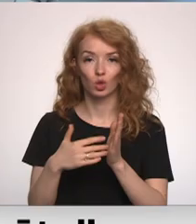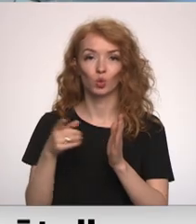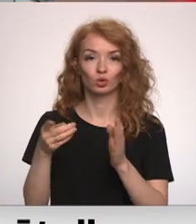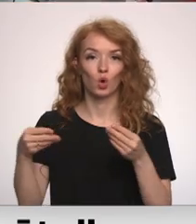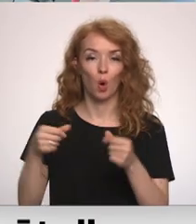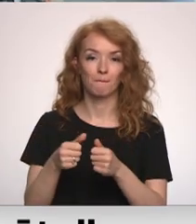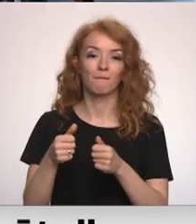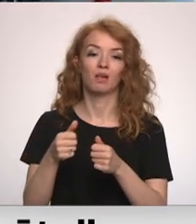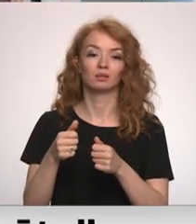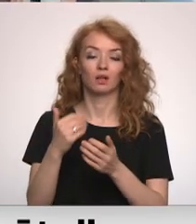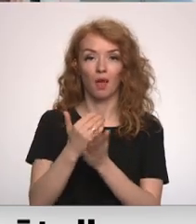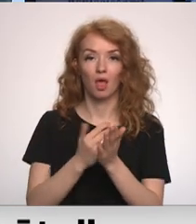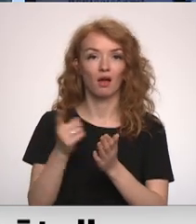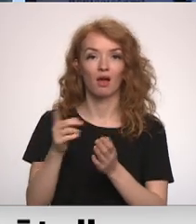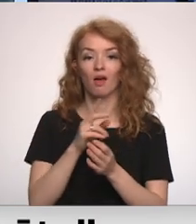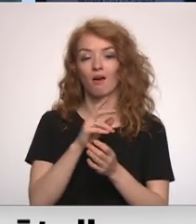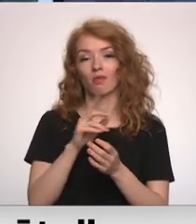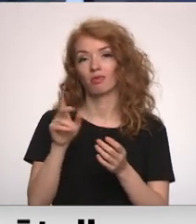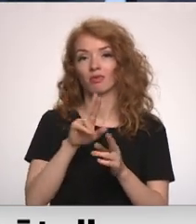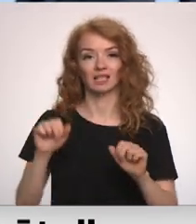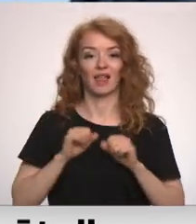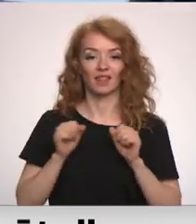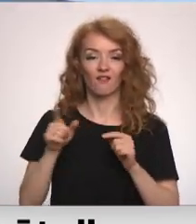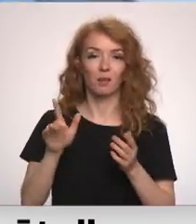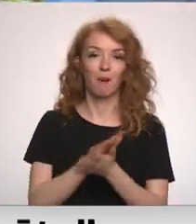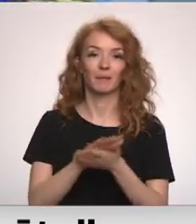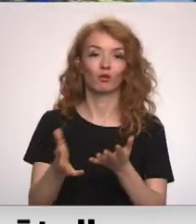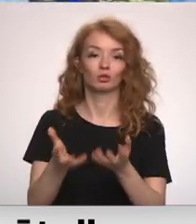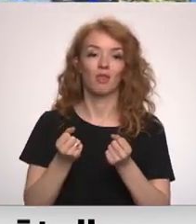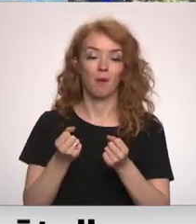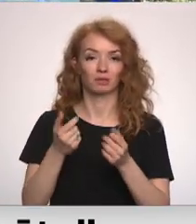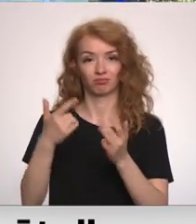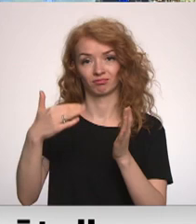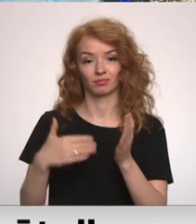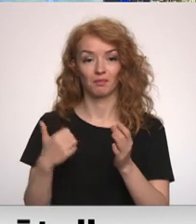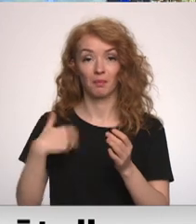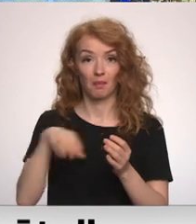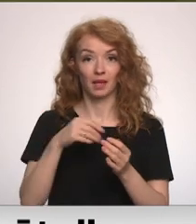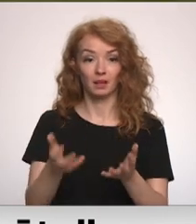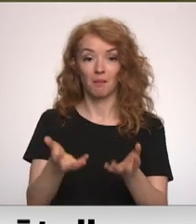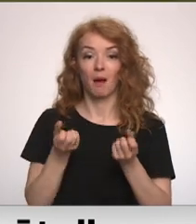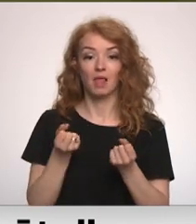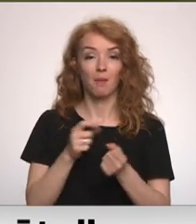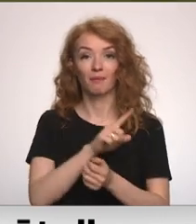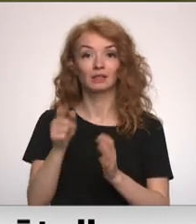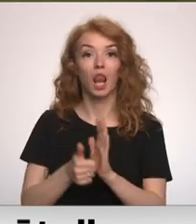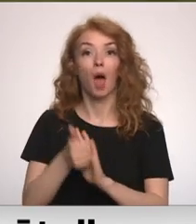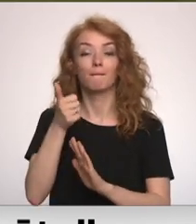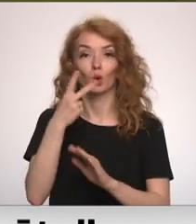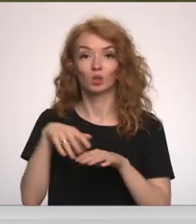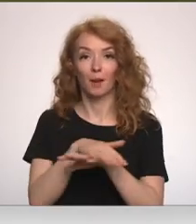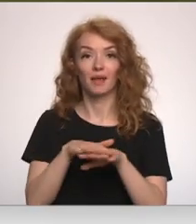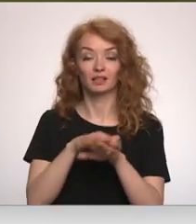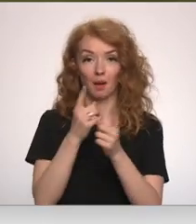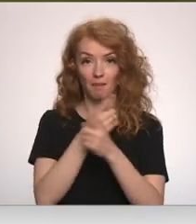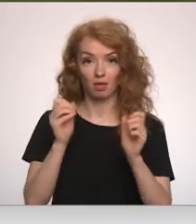kas nepiepūlēsies, ja var par brīvu iegūt saturu, skata eksperts. Mēs tad paņemam pašu labāko no sabiedriskā mēdija,